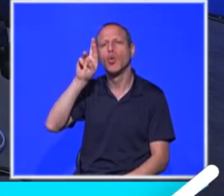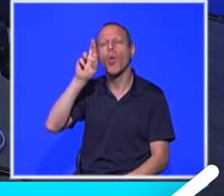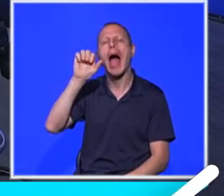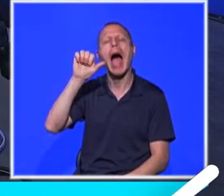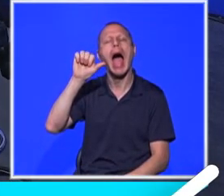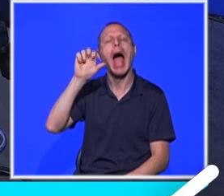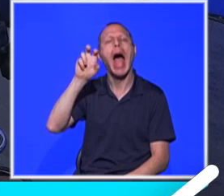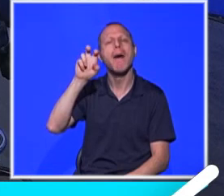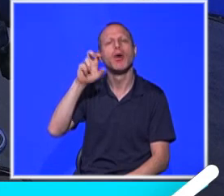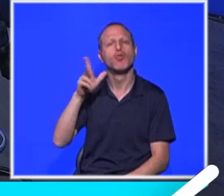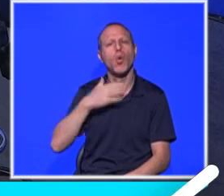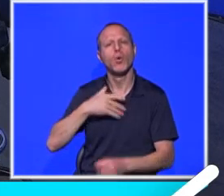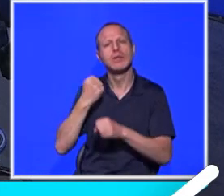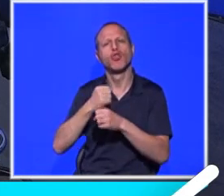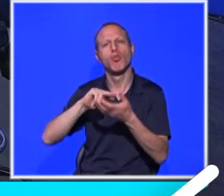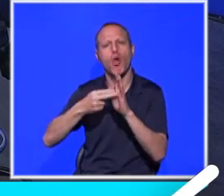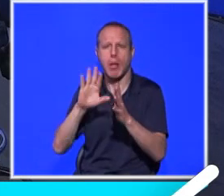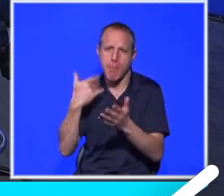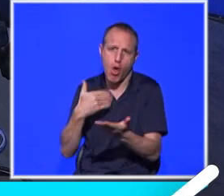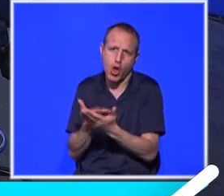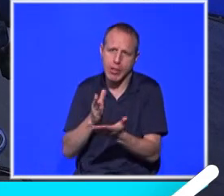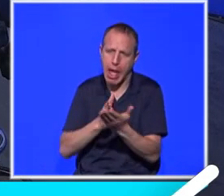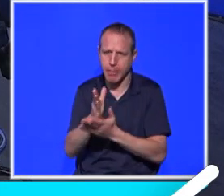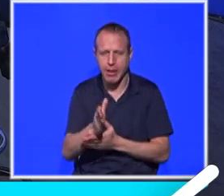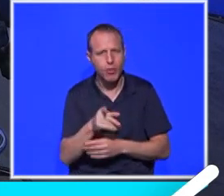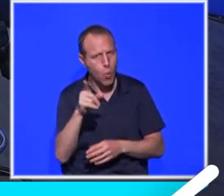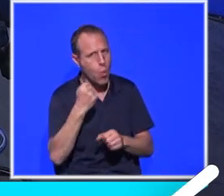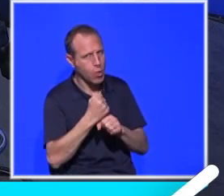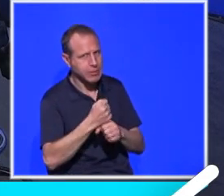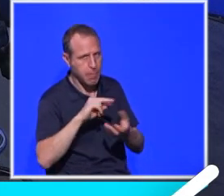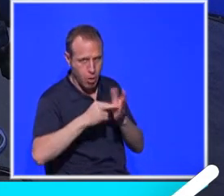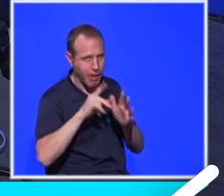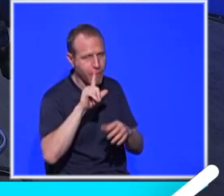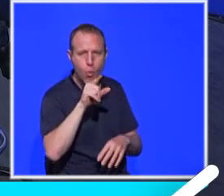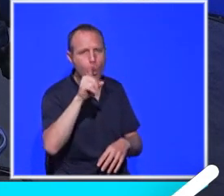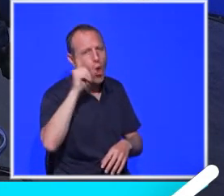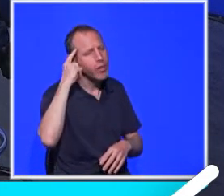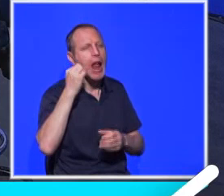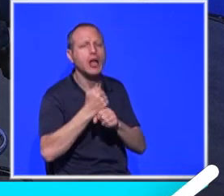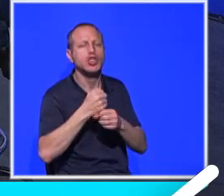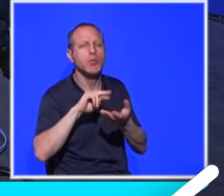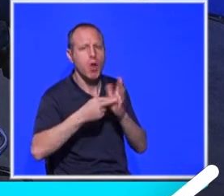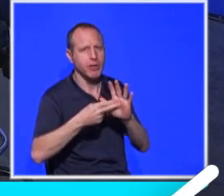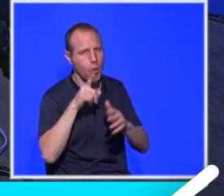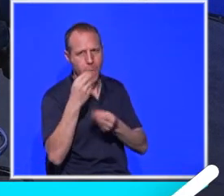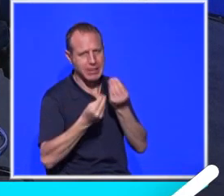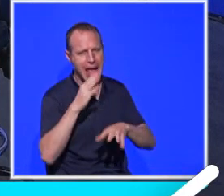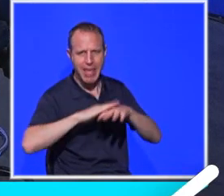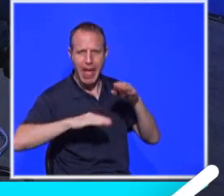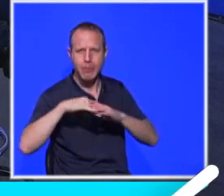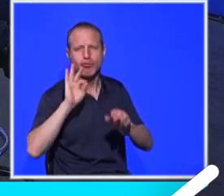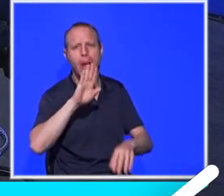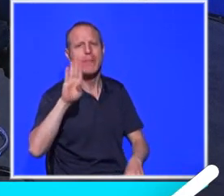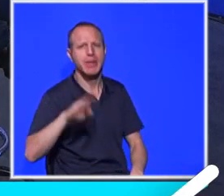פוליטיקה. בוא נודע על האמת, זאת אומרת, אבל בתוך... הוא עושה השיפ... פוליטיקה, אבל הוא לא יודע לעשות פוליטיקה. אוקיי. הוא משחק לידיים של בנימין